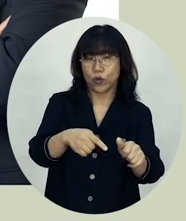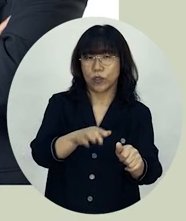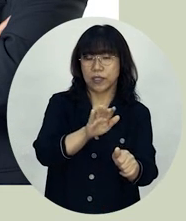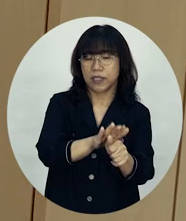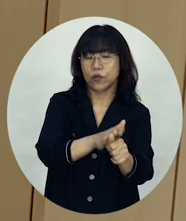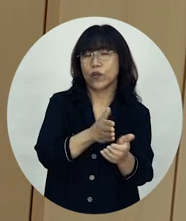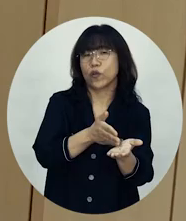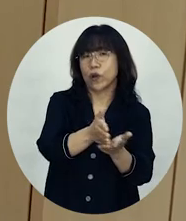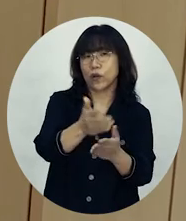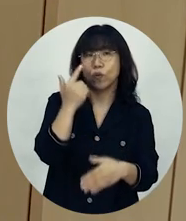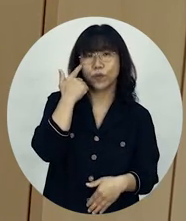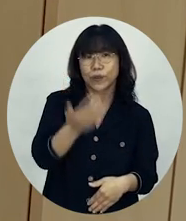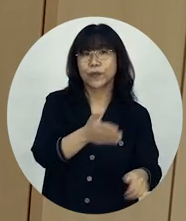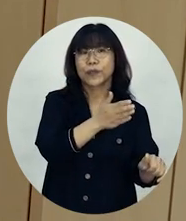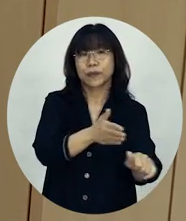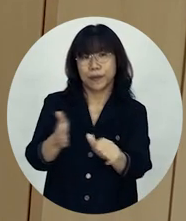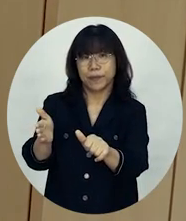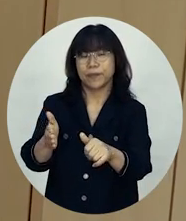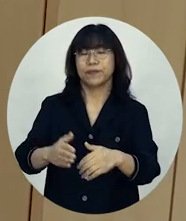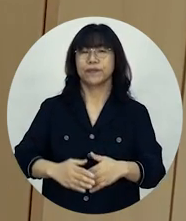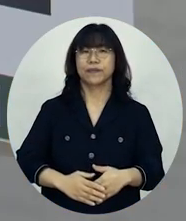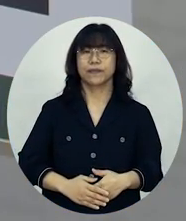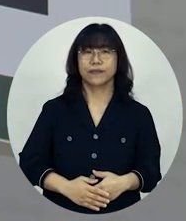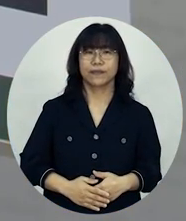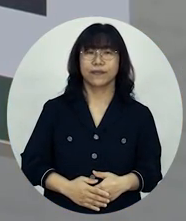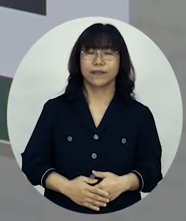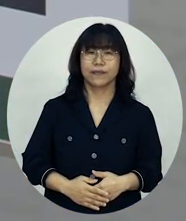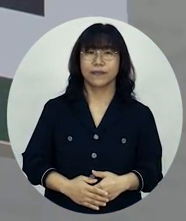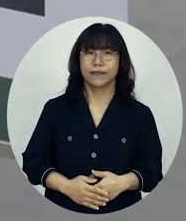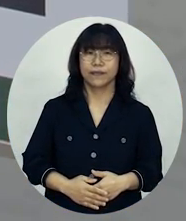사항은 강서구청 교육지원과 로 문의하면 됩니다